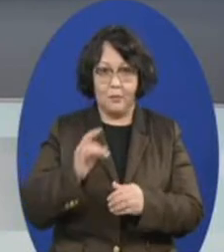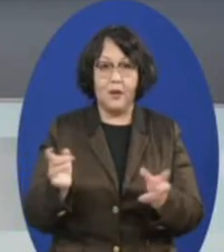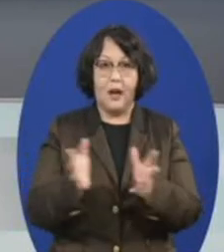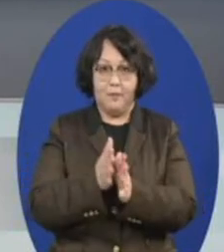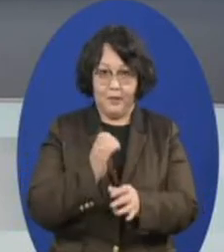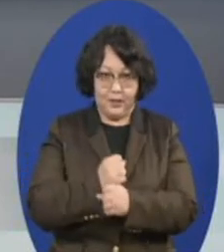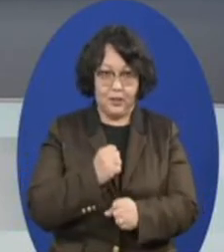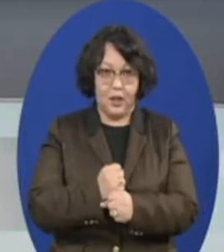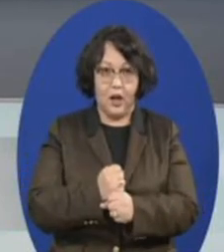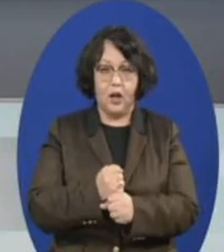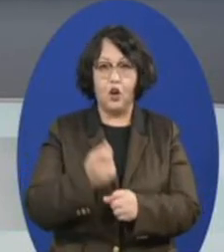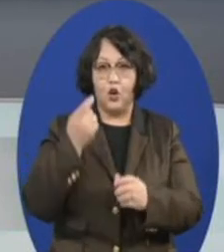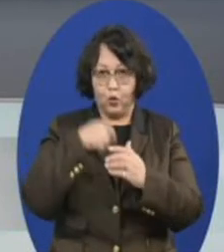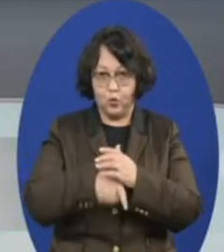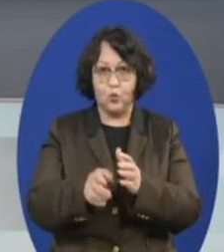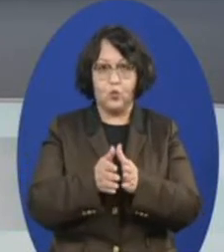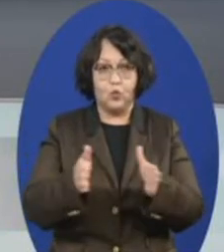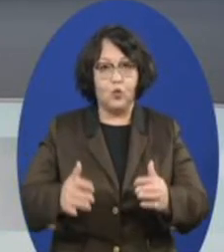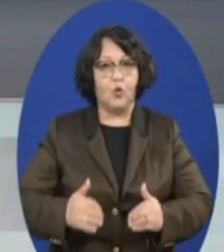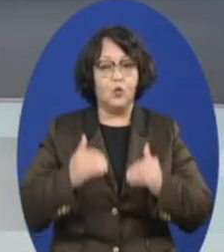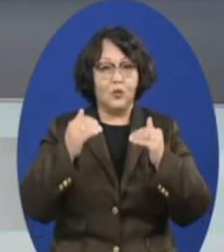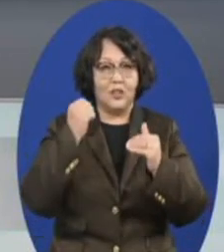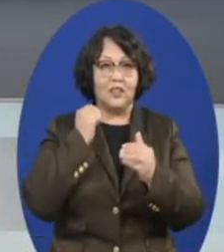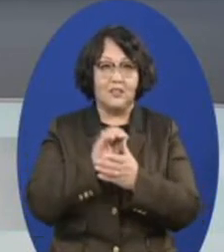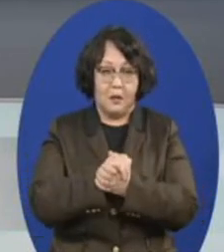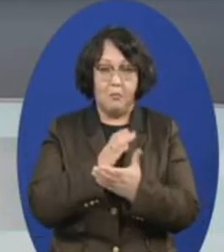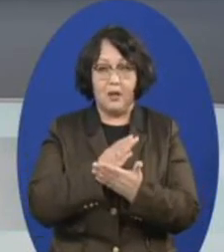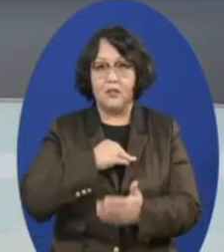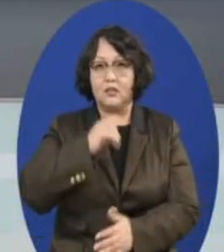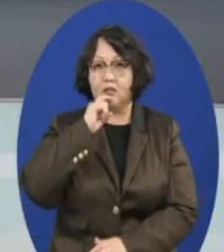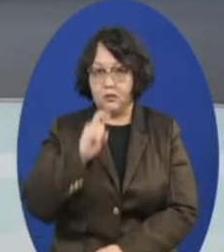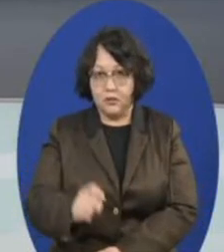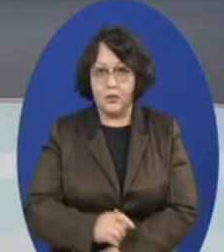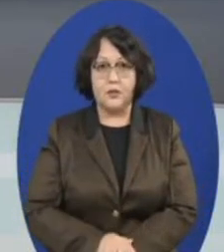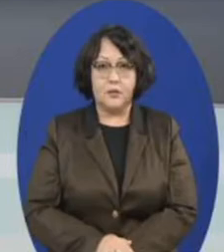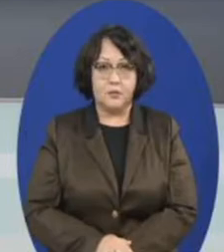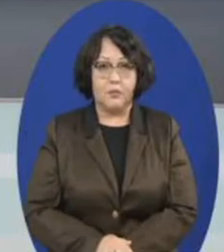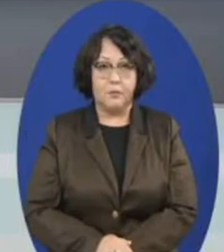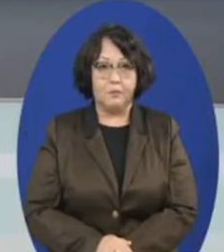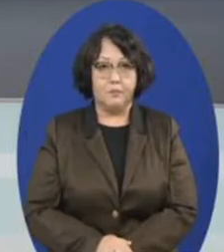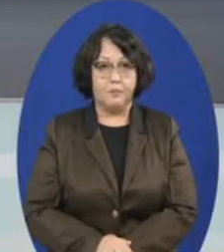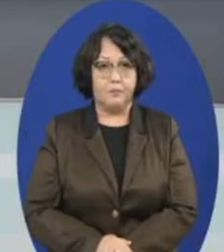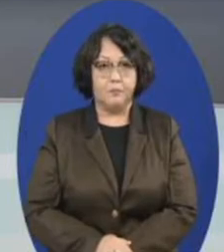салбарын хамтын ажиллагааг үргэлжлүүлэн хөгжүүлнэ хэмээн найдаж байна гэдгээ илэрхийлсэн байна.